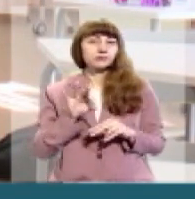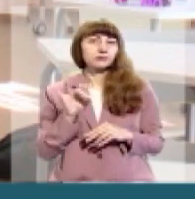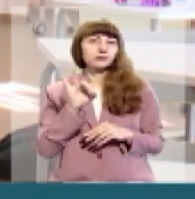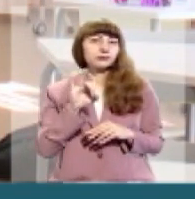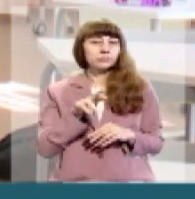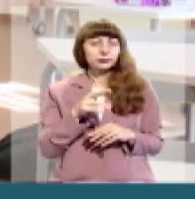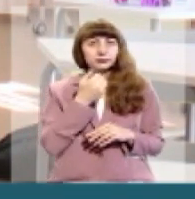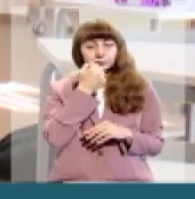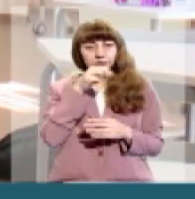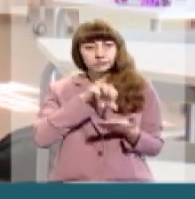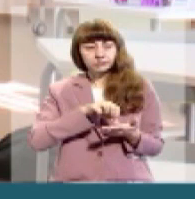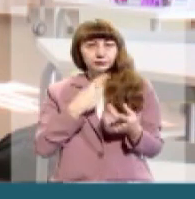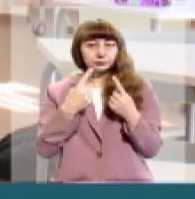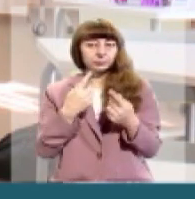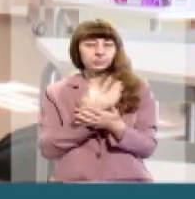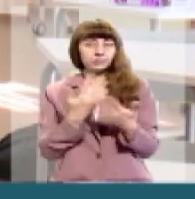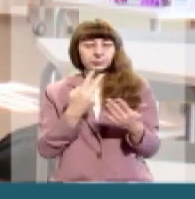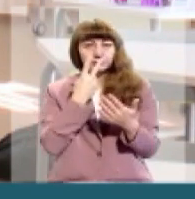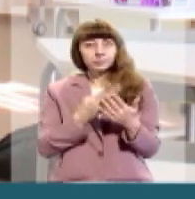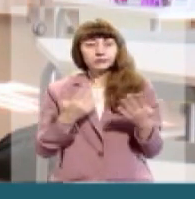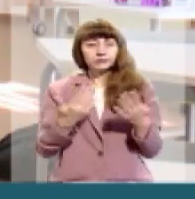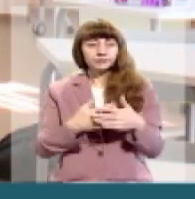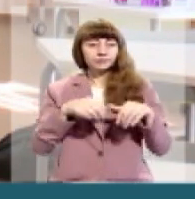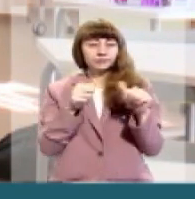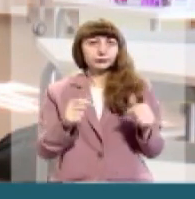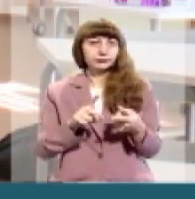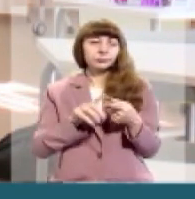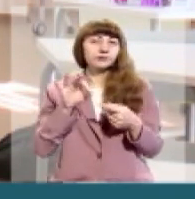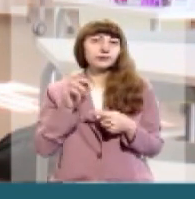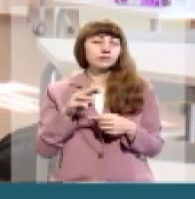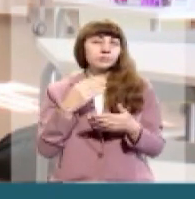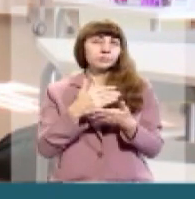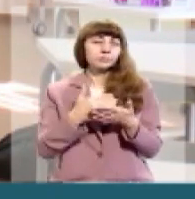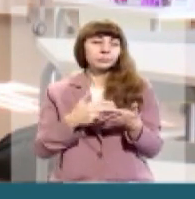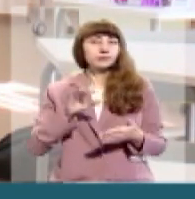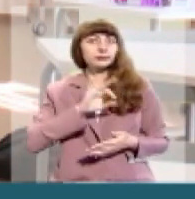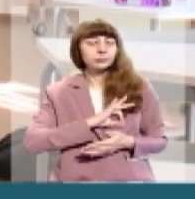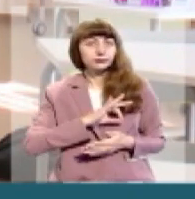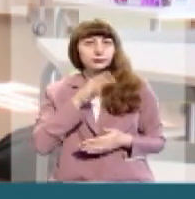Сабақтарда жаңаша әдіс-тәсілдерді үйрендік және сабақ барысында